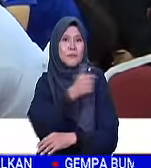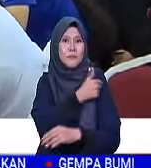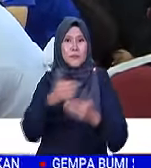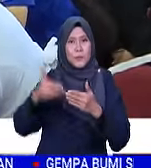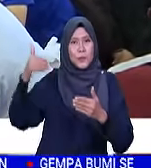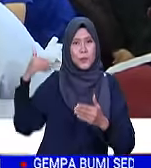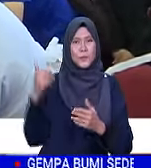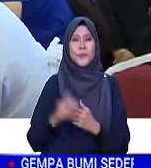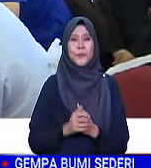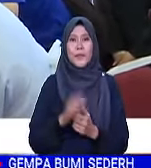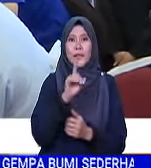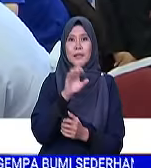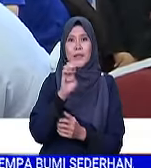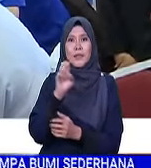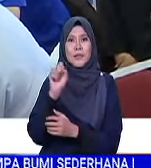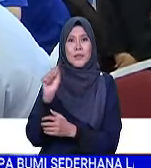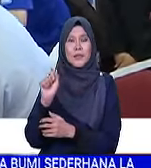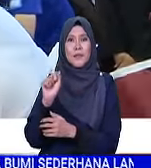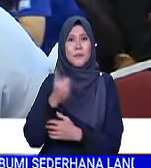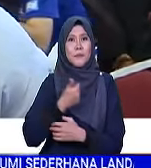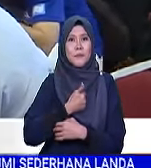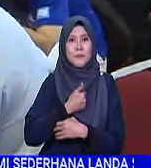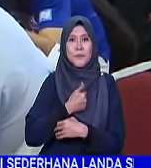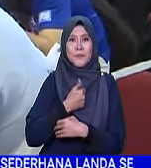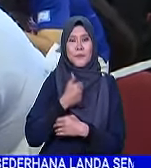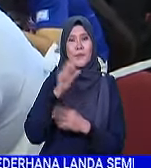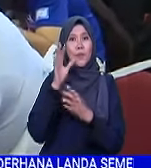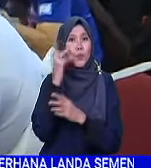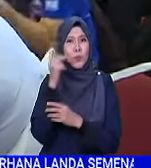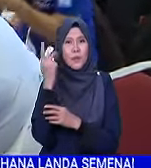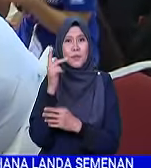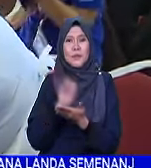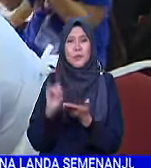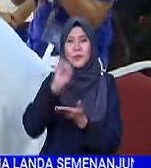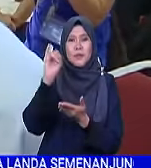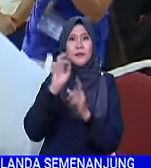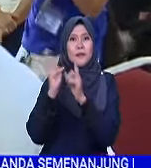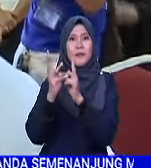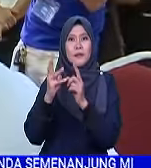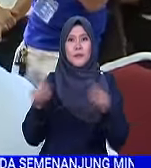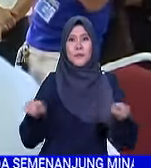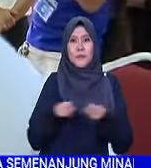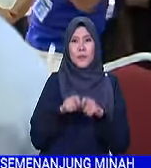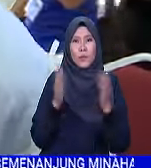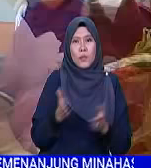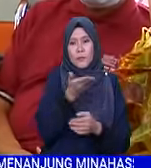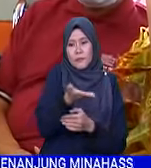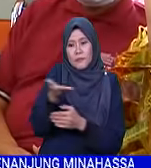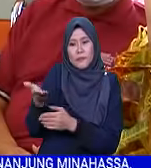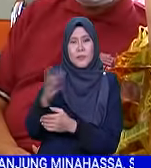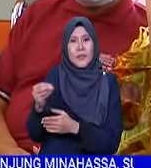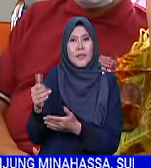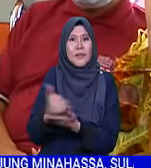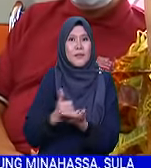sebelum ini. Desa Bina Diri Kuching merupakan sebuah institusi kebajikan yang menempatkan pengemis serta